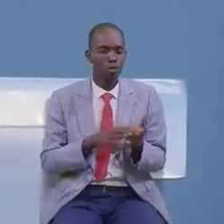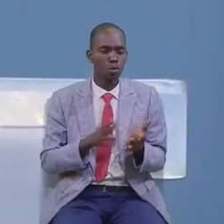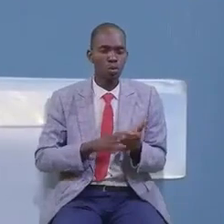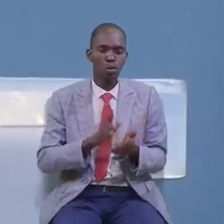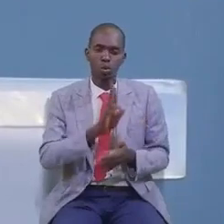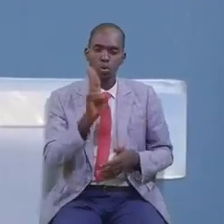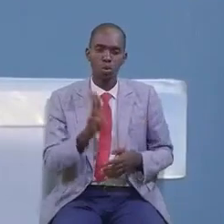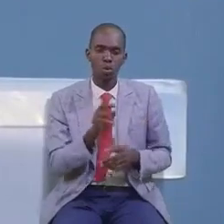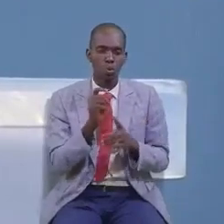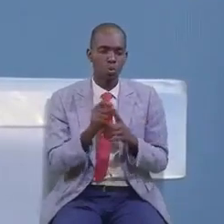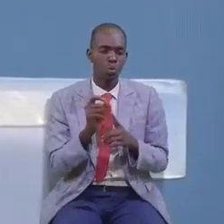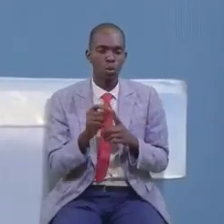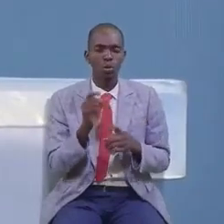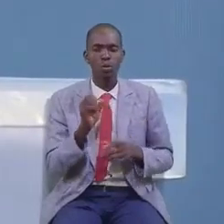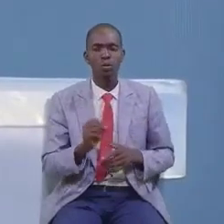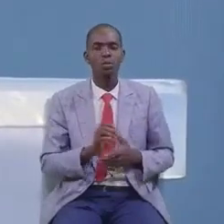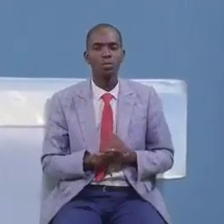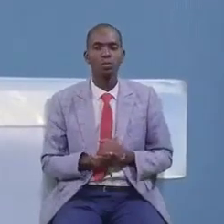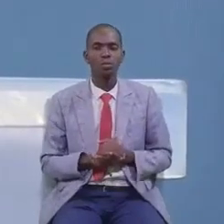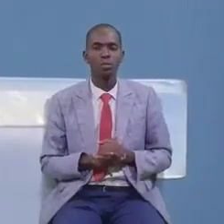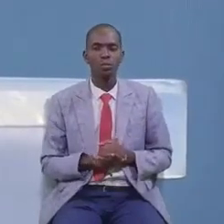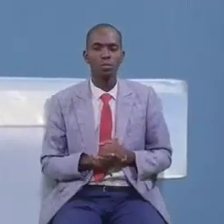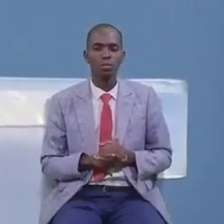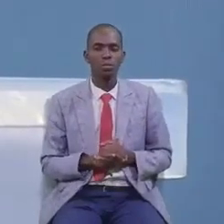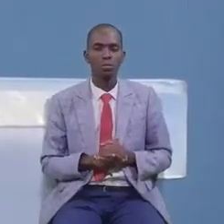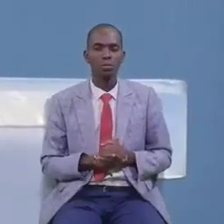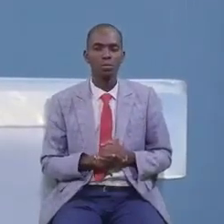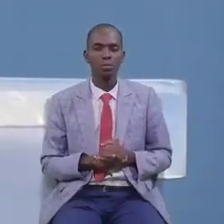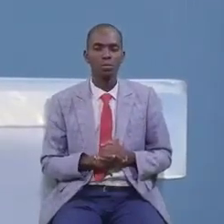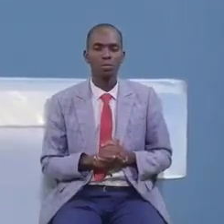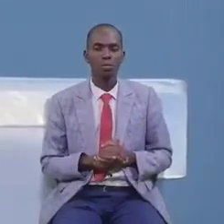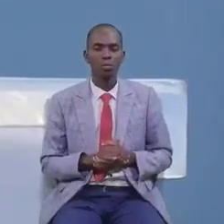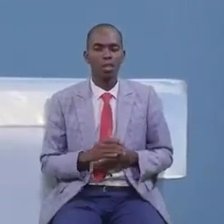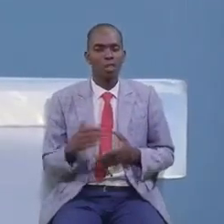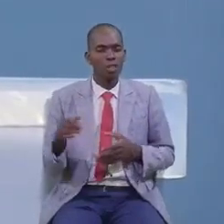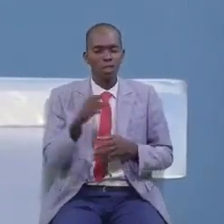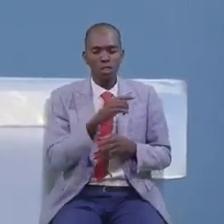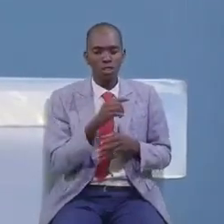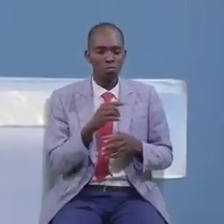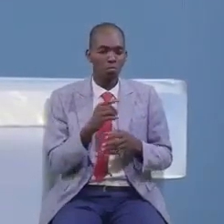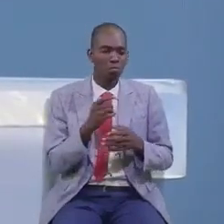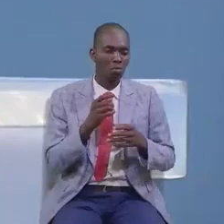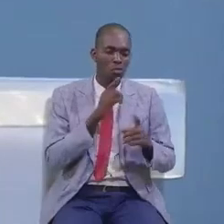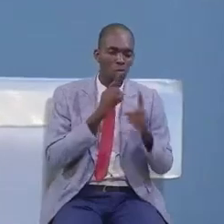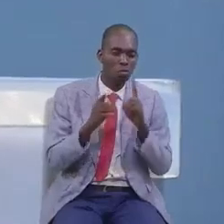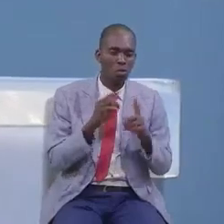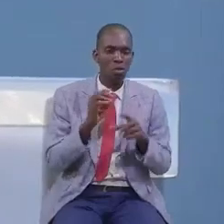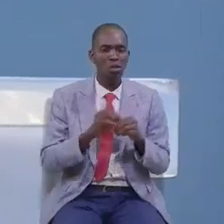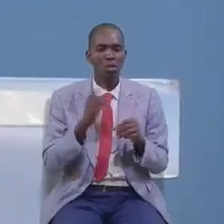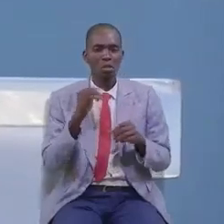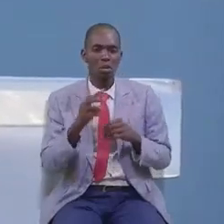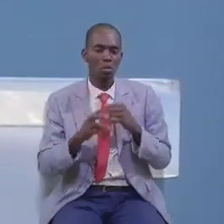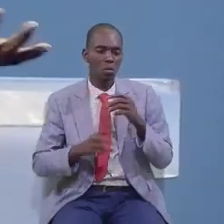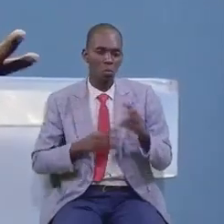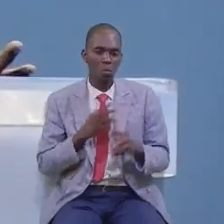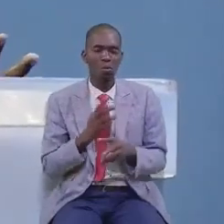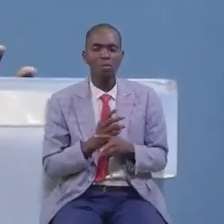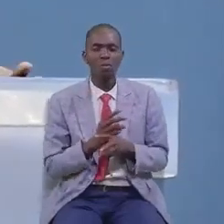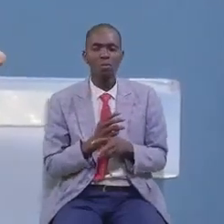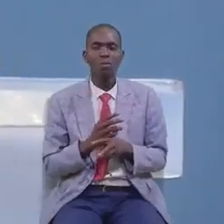కనుక విద్యార్థులుగా మాటల్ని పొదుపుగా జాగ్రత్తగా వాడుకోవాలి. ఆ వాక్కును రాసుకోవాలి, వాక్కునే